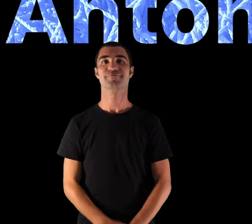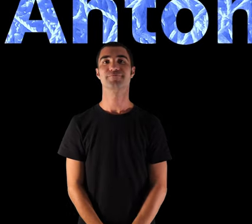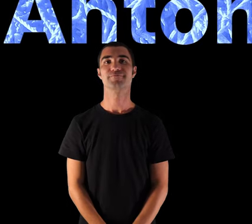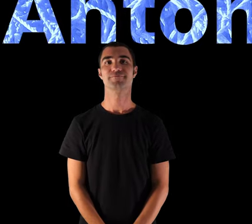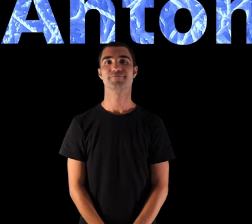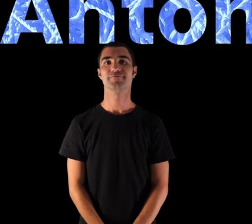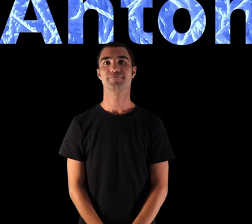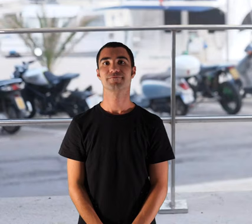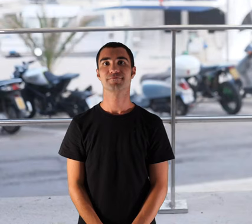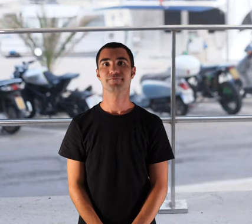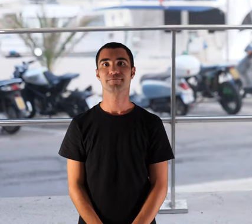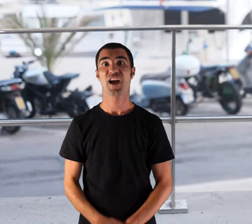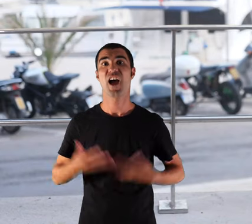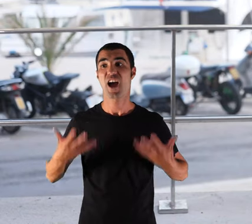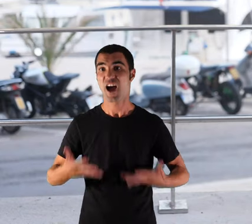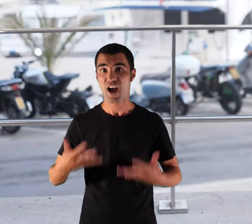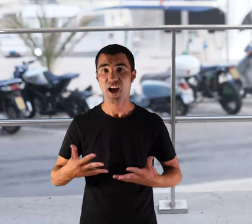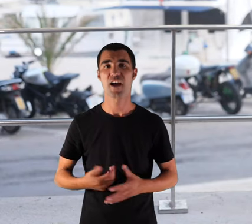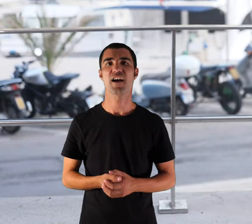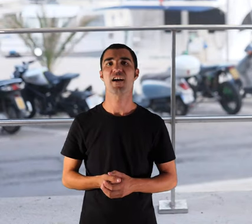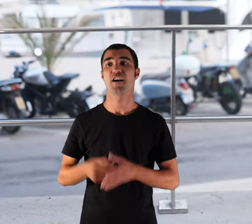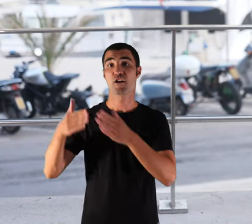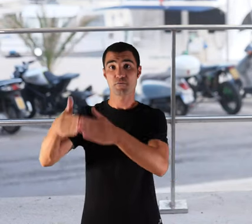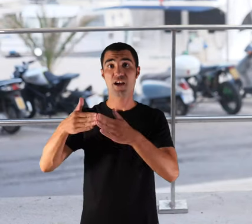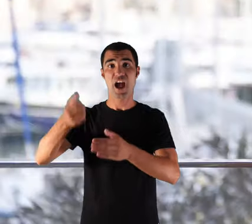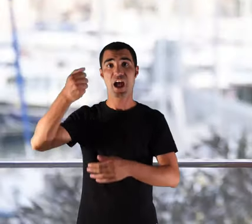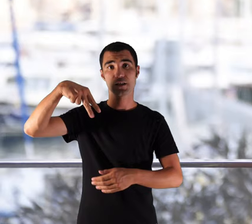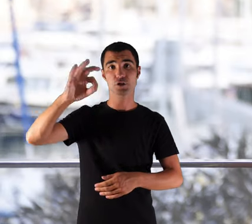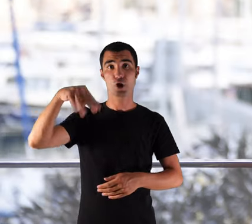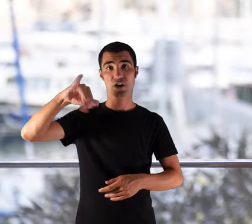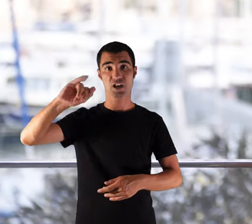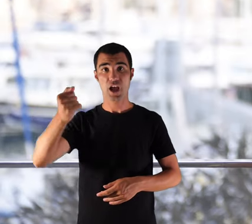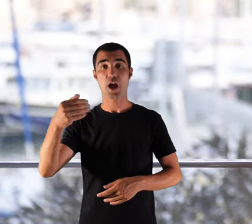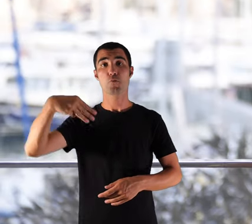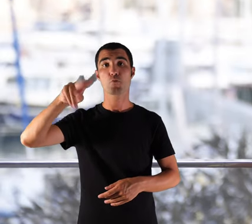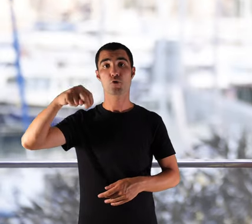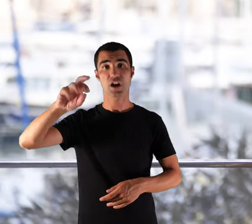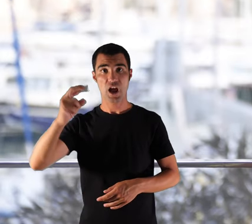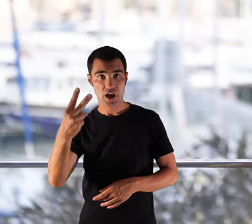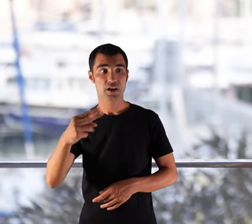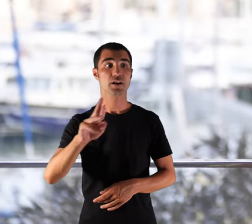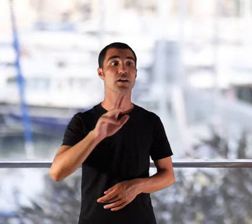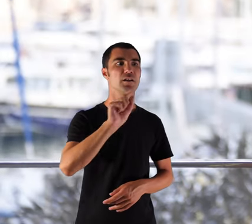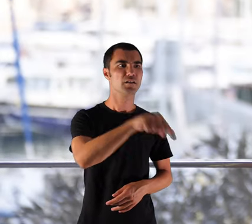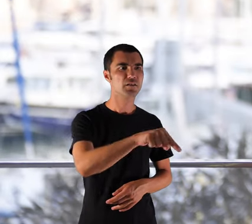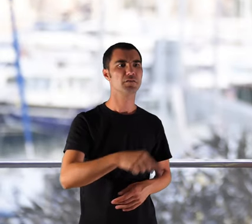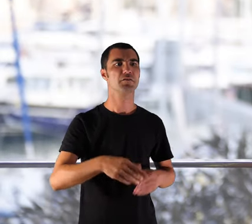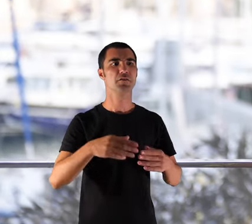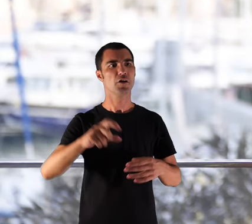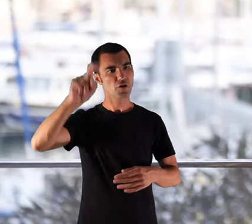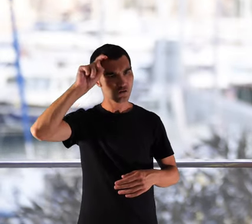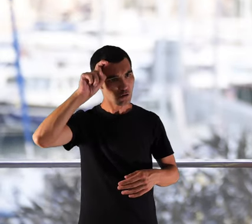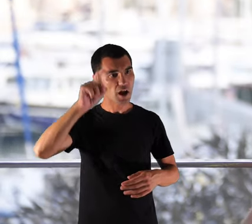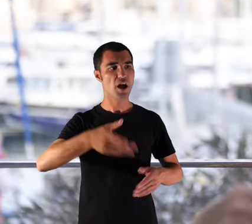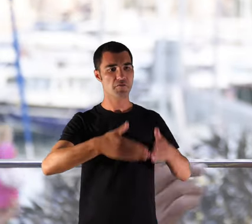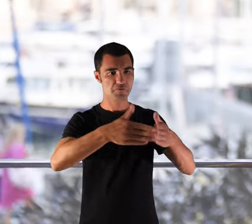Ara una, sí. La barca nom Antònia Monà, segona. Dur-me un home, el meu home va dir que ell la disfrutaria, però que